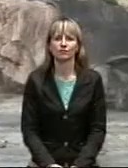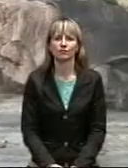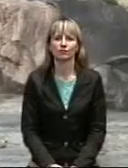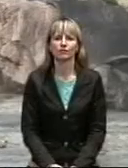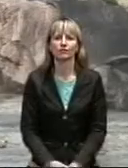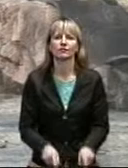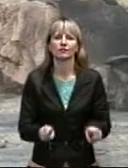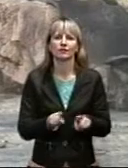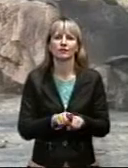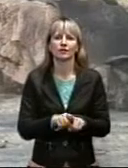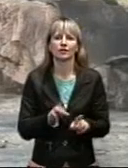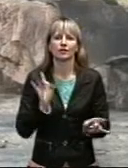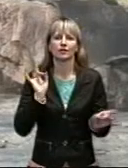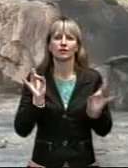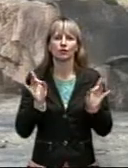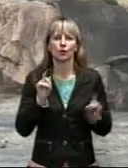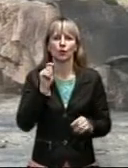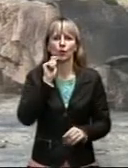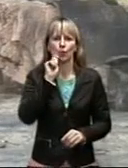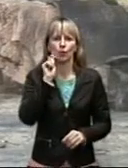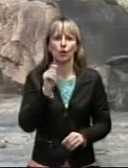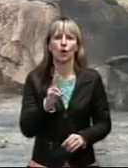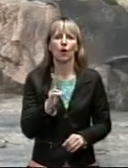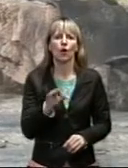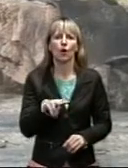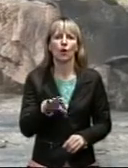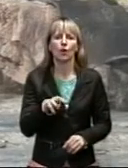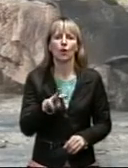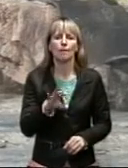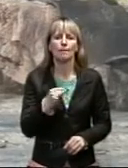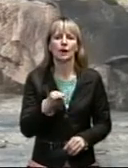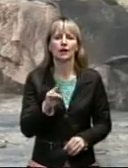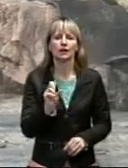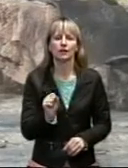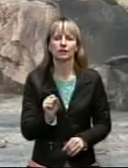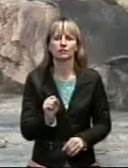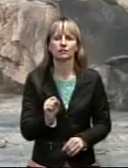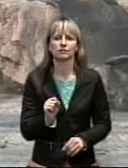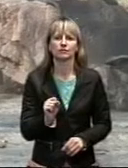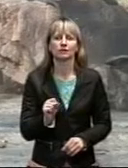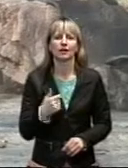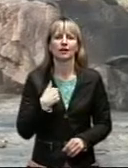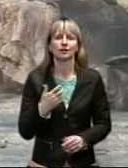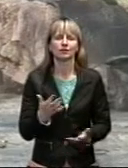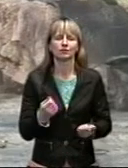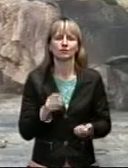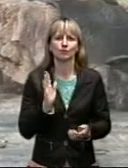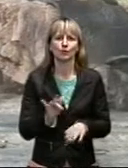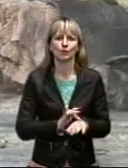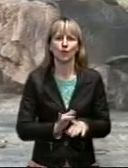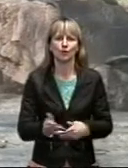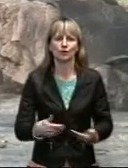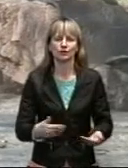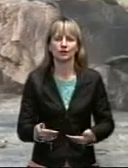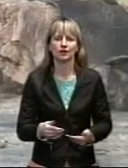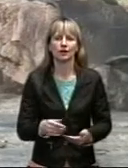Саме так звучить звичайна українська коломийка. А я дримбу собі куплю, хоч би і буду босий, аби дримба